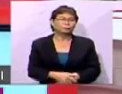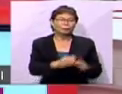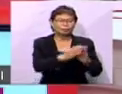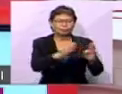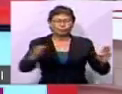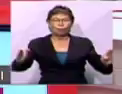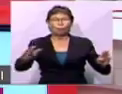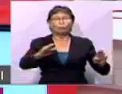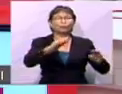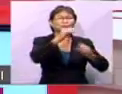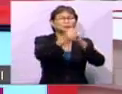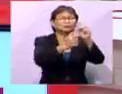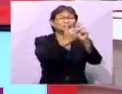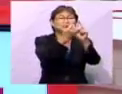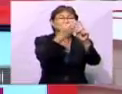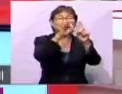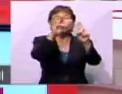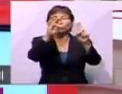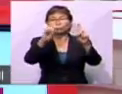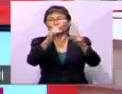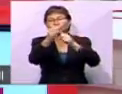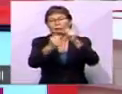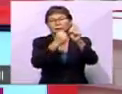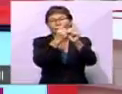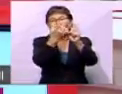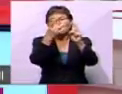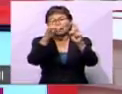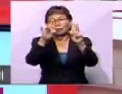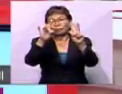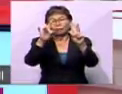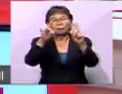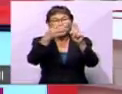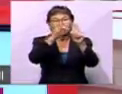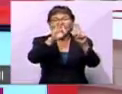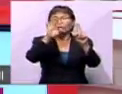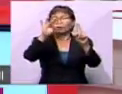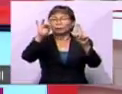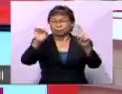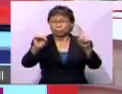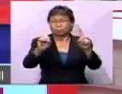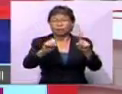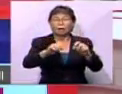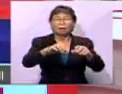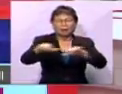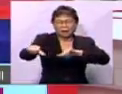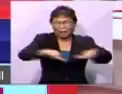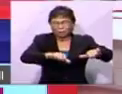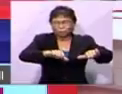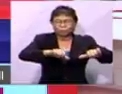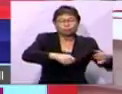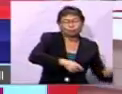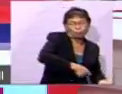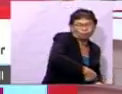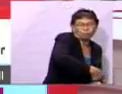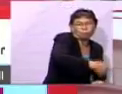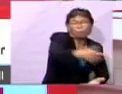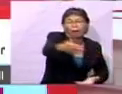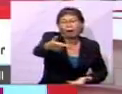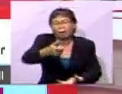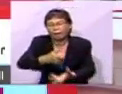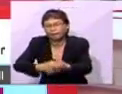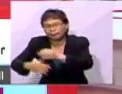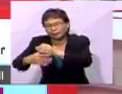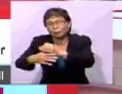Sepanjang dekad 70-an dan 80-an, aktiviti menghambat ikan di sungai cukup popular, khususnya di